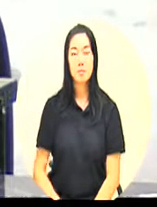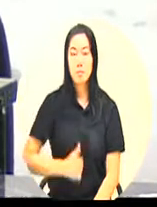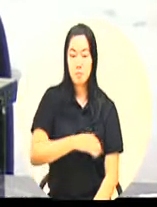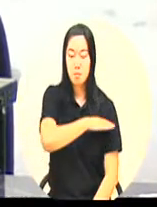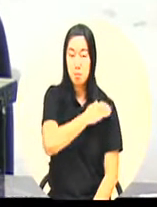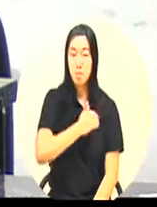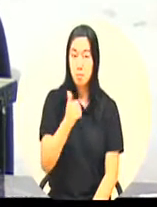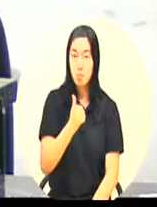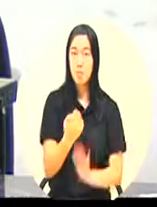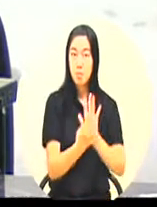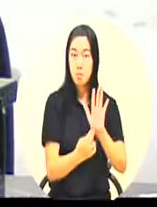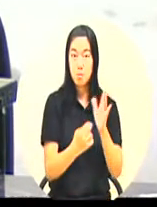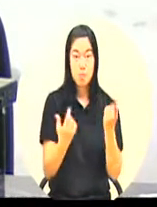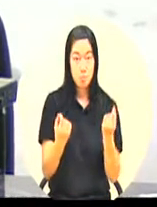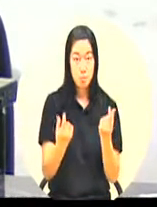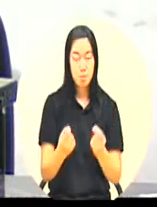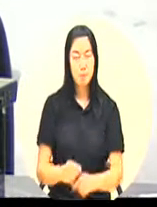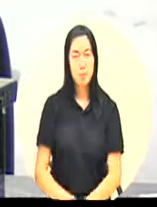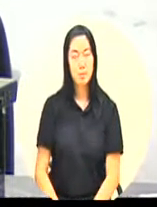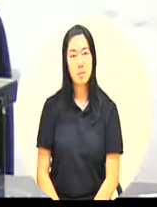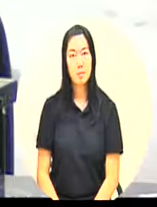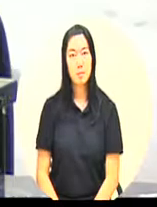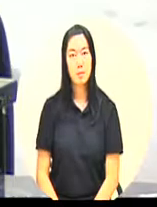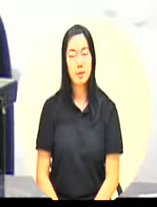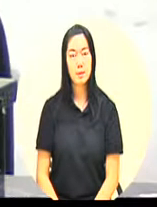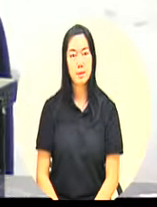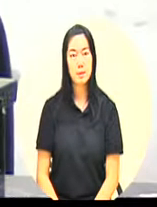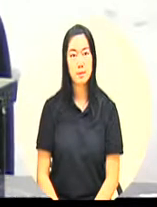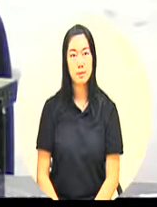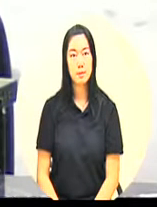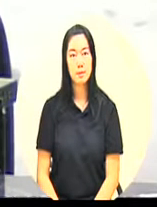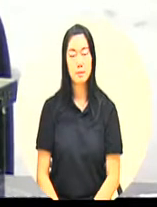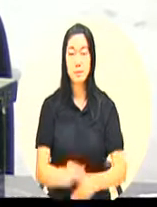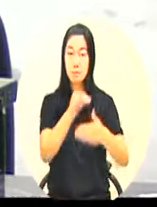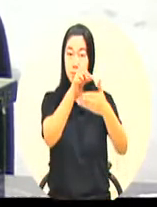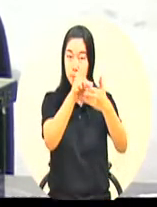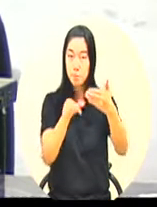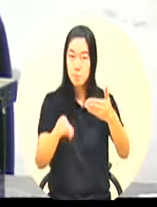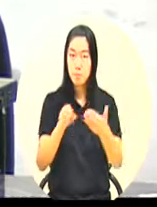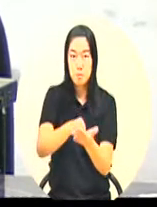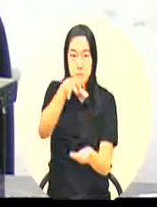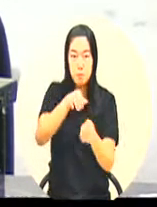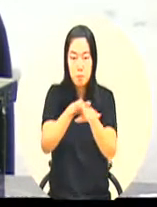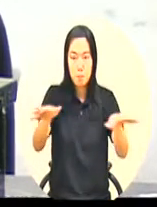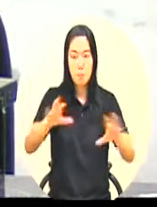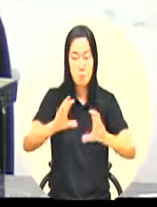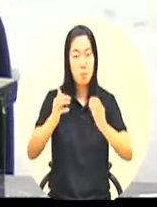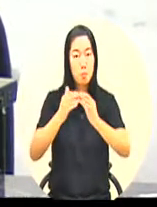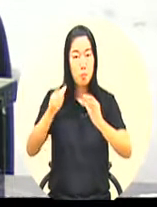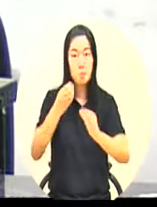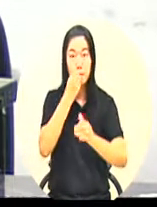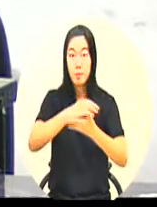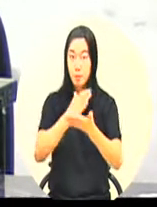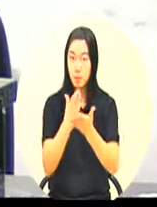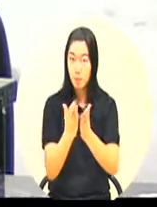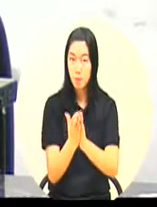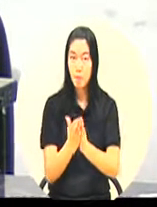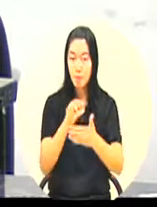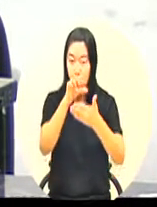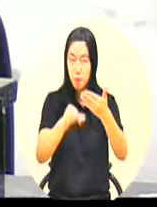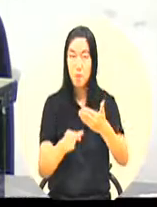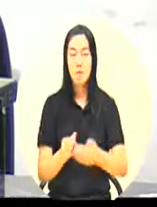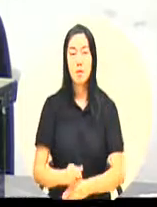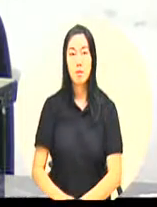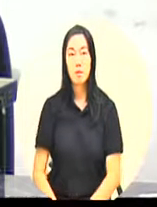所述的，我们规范所谓的核灾国家的食品，我